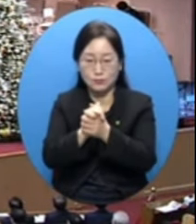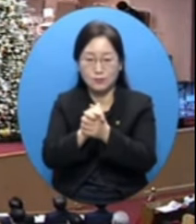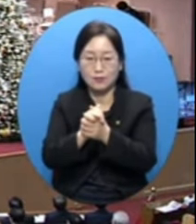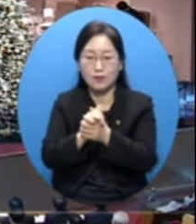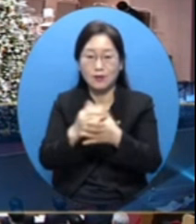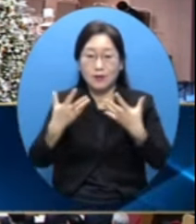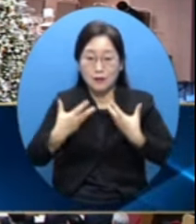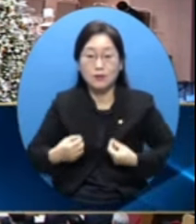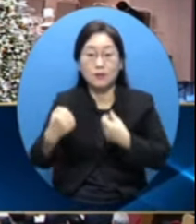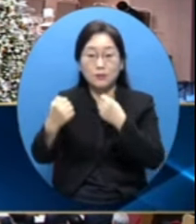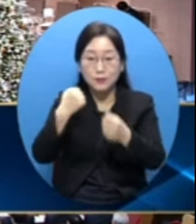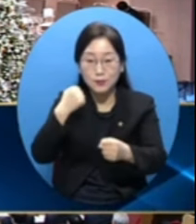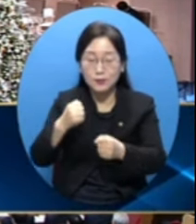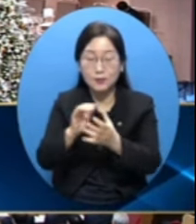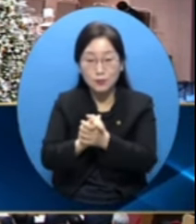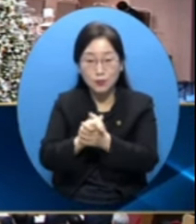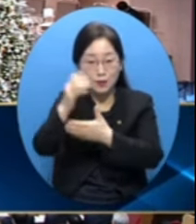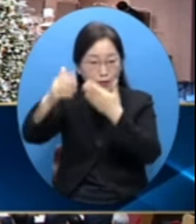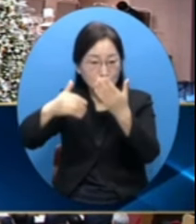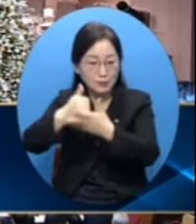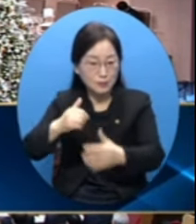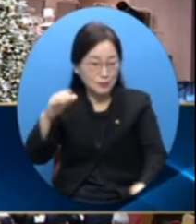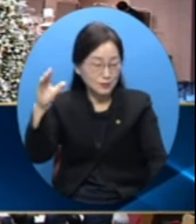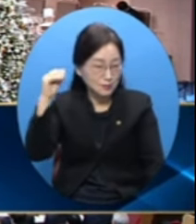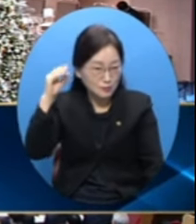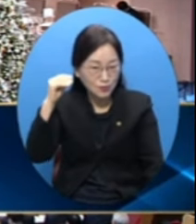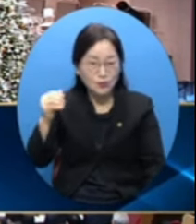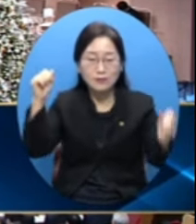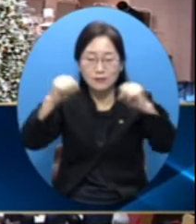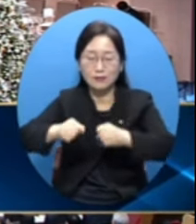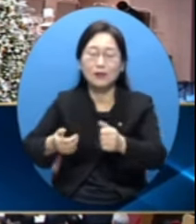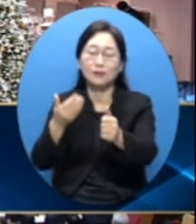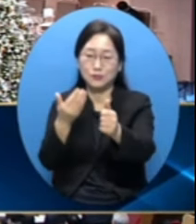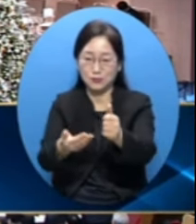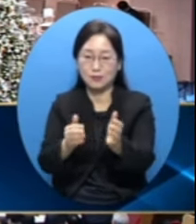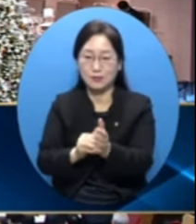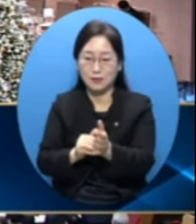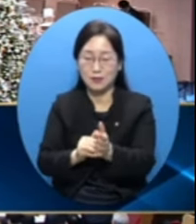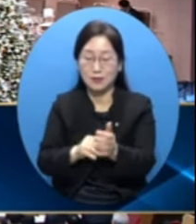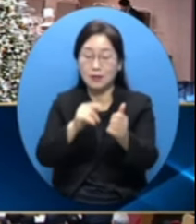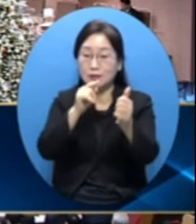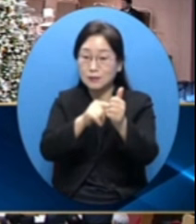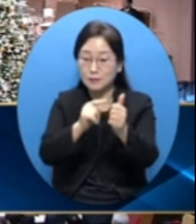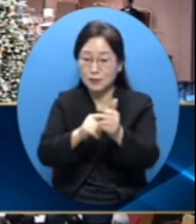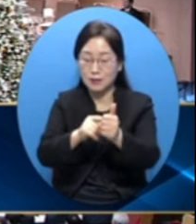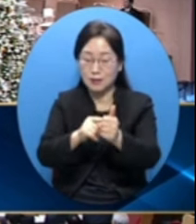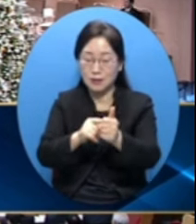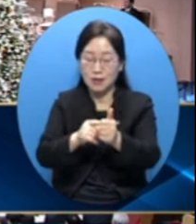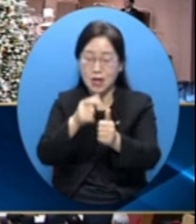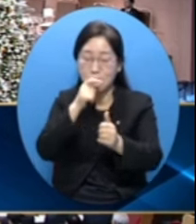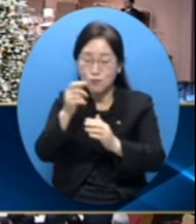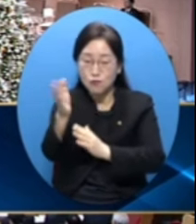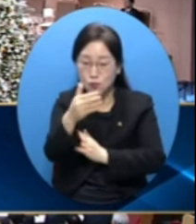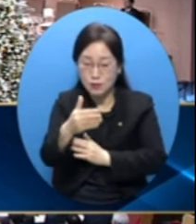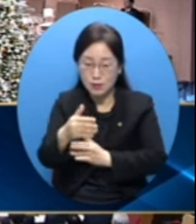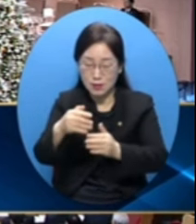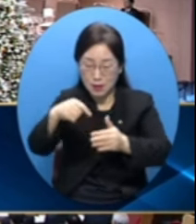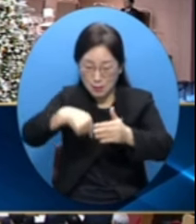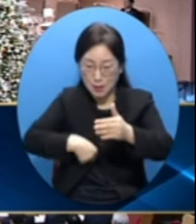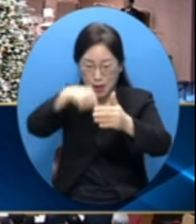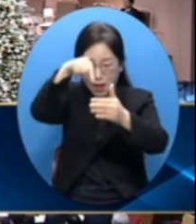절망 중에 드리는 기도를 우리 주님이 들으시고 응답해 주시는 것입니다. 그런 그 절망의 뱃속에서 주님께 부르짖어